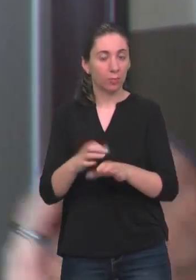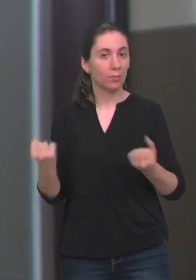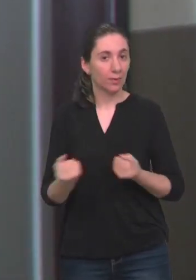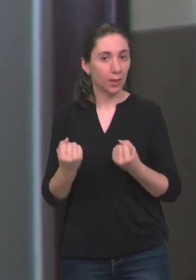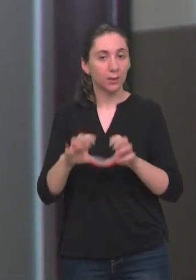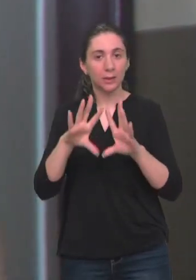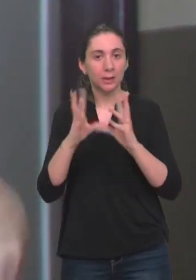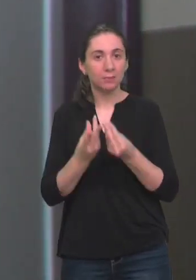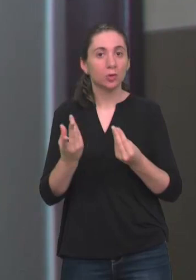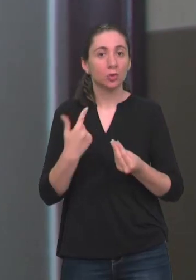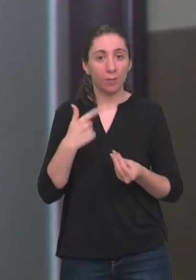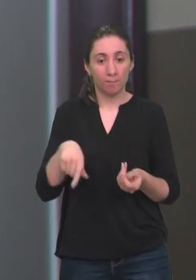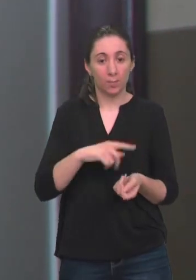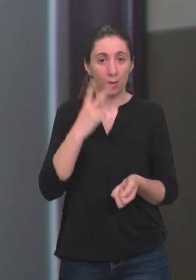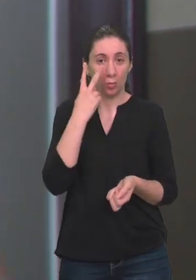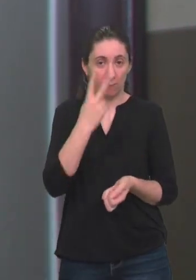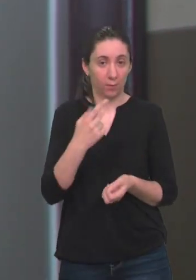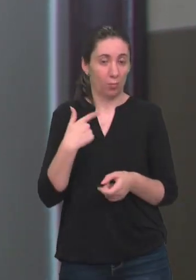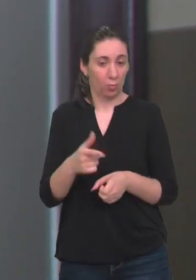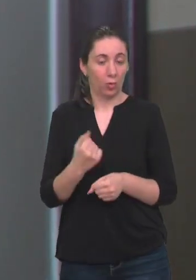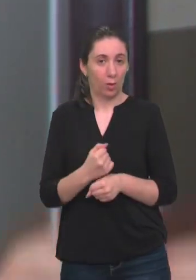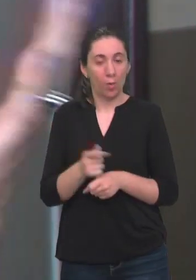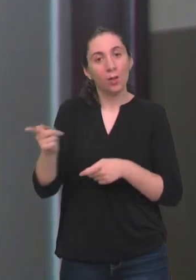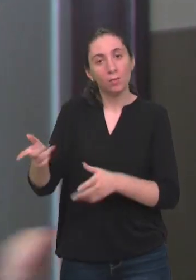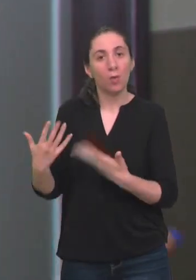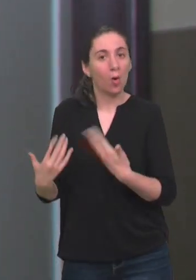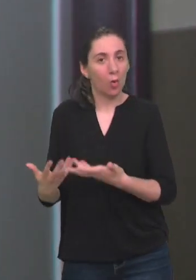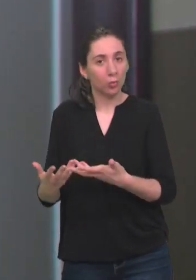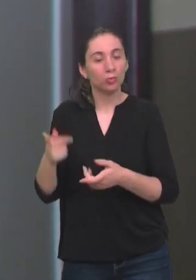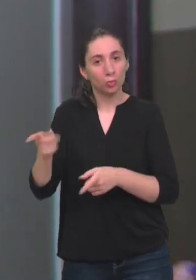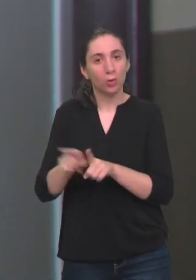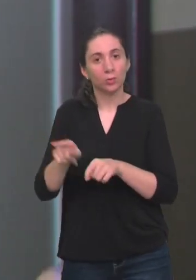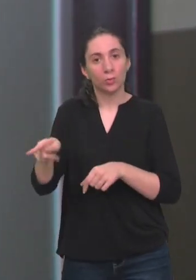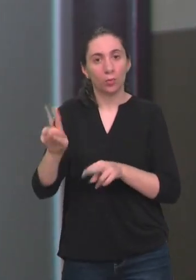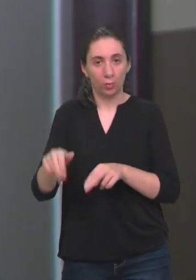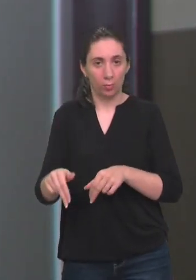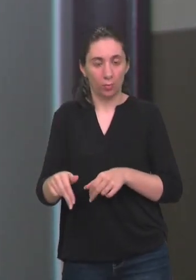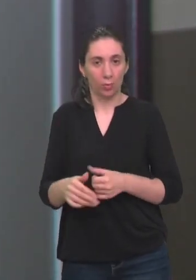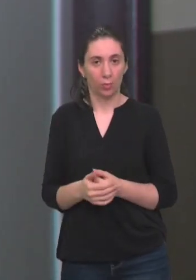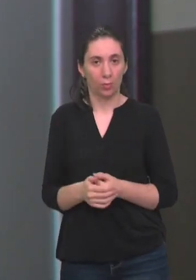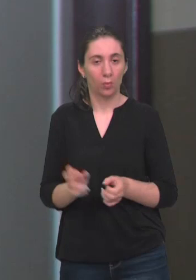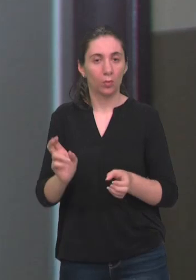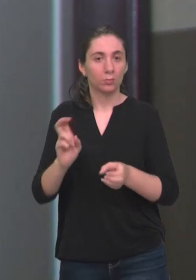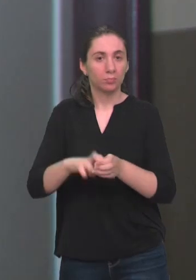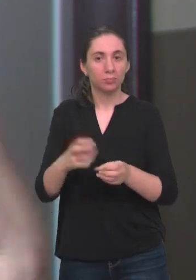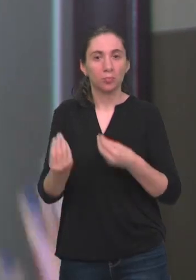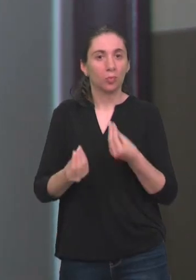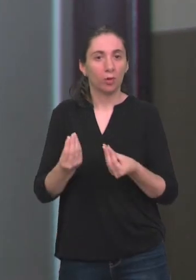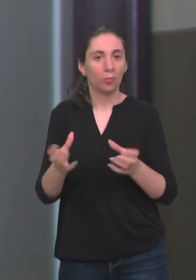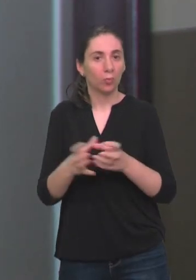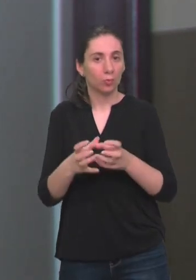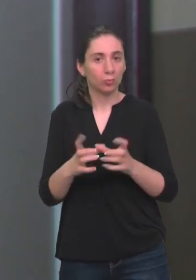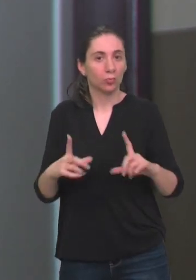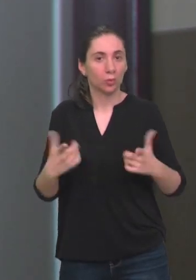sve ono zapravo što mi koji vidimo radimo, a njima olakšavamo da bi i oni mogli, znači, i sudjelovati u tom nekom